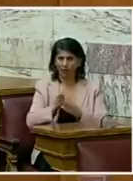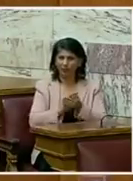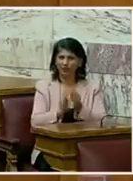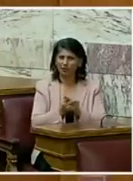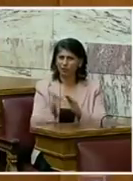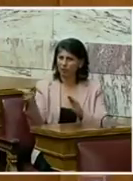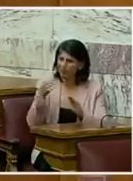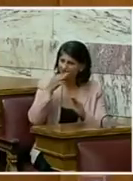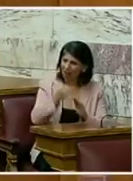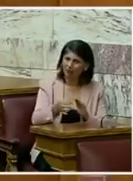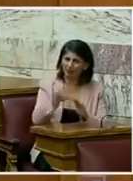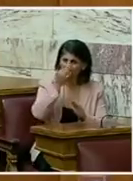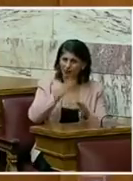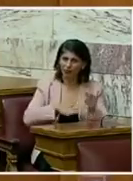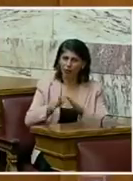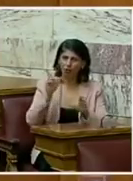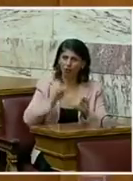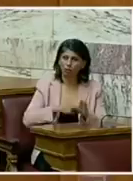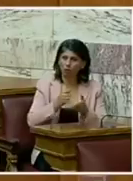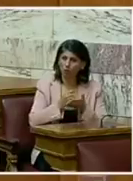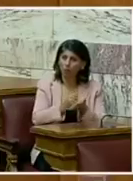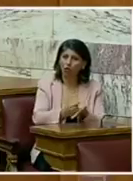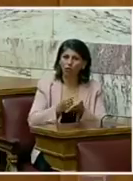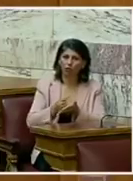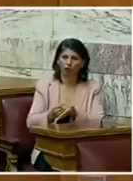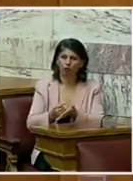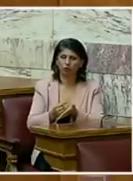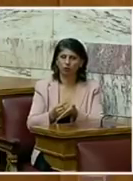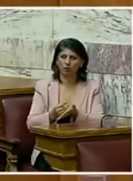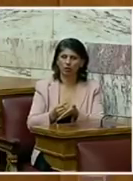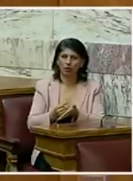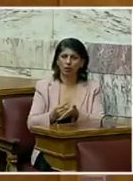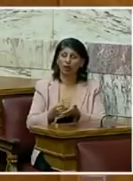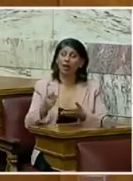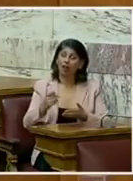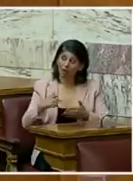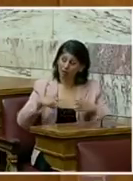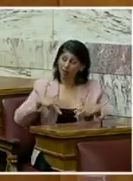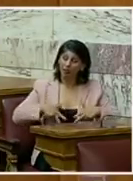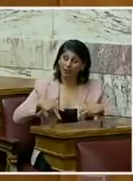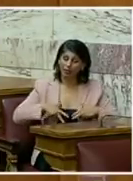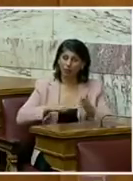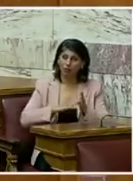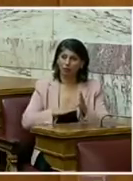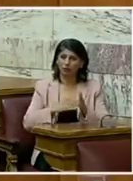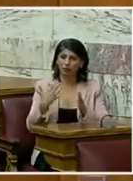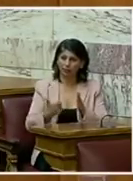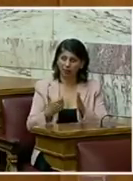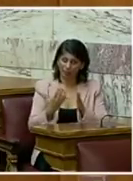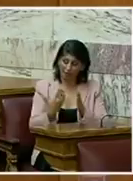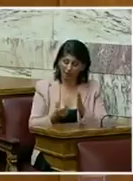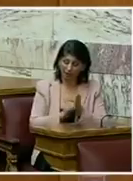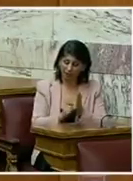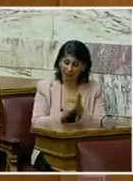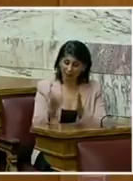αποκαλείται για τη διαφθορά των εταιριών που χρηματοδοτούσαν επίορκους κρατικούς αξιωματούχους. Και είναι σκρίτο μάνετ. Είναι η